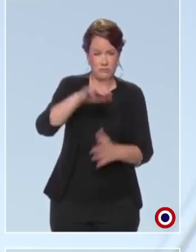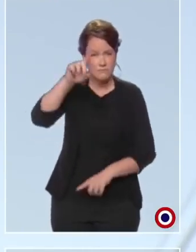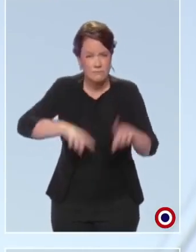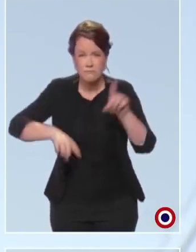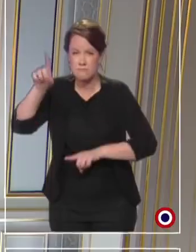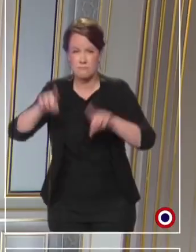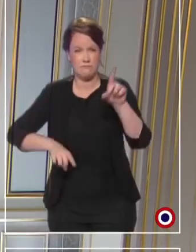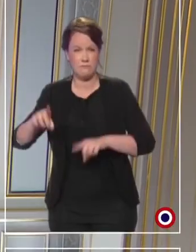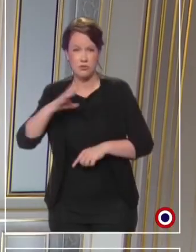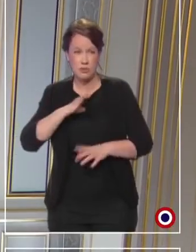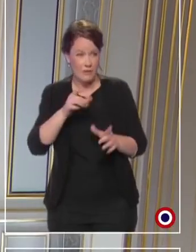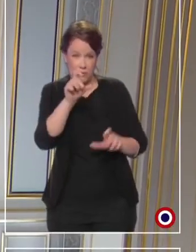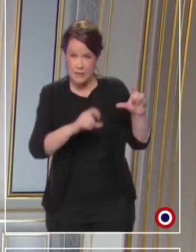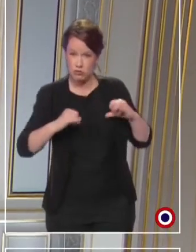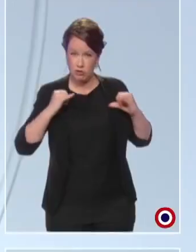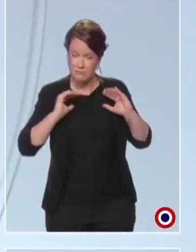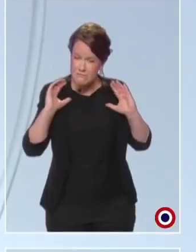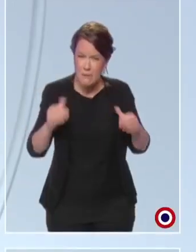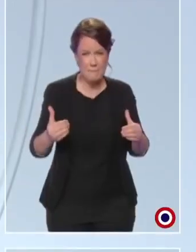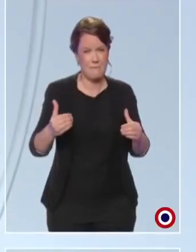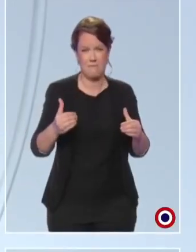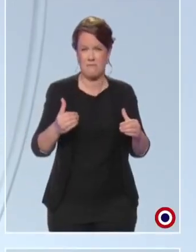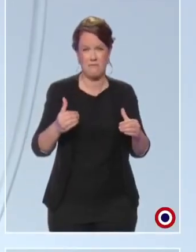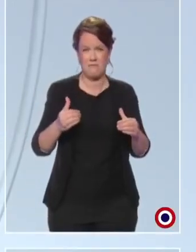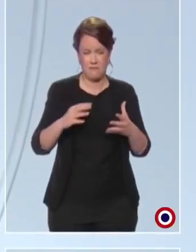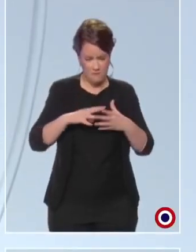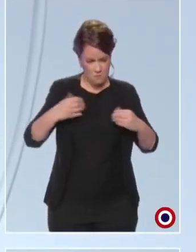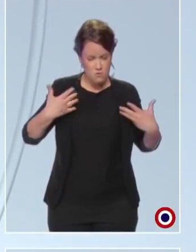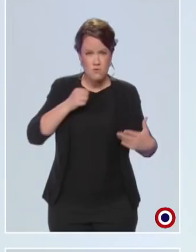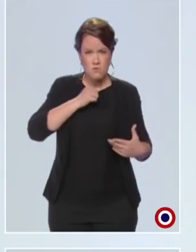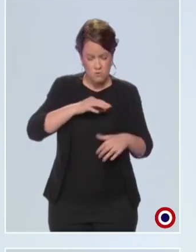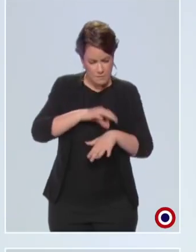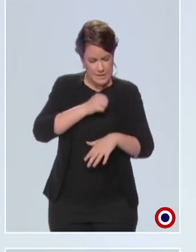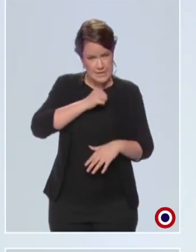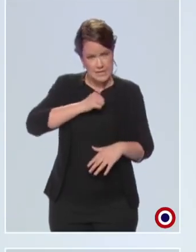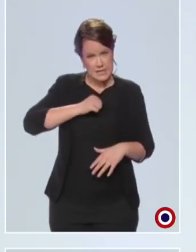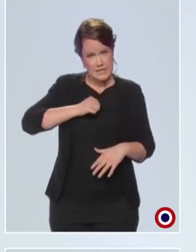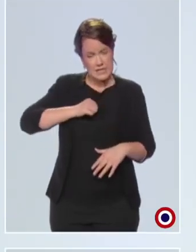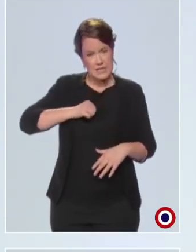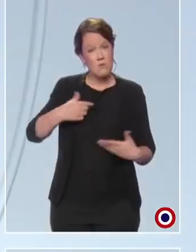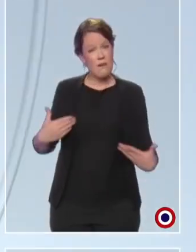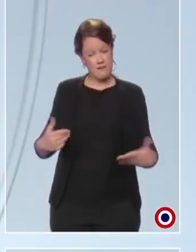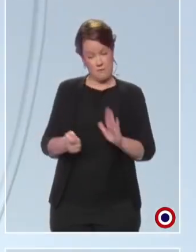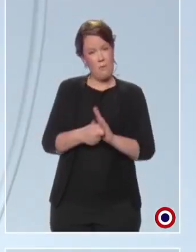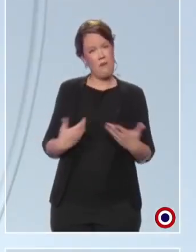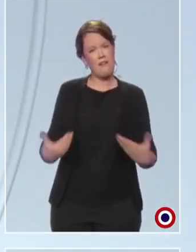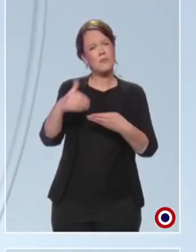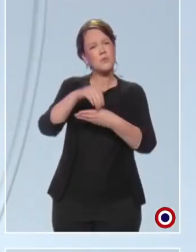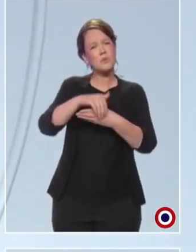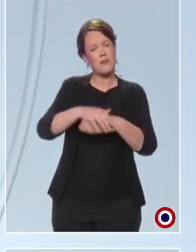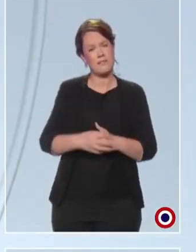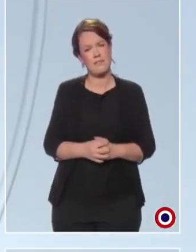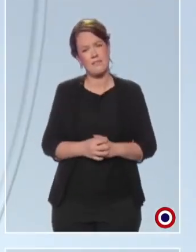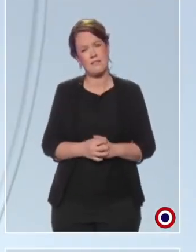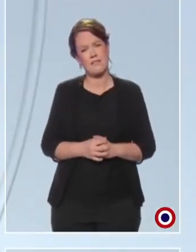à tous les âges au moment où je vous parle nous y reviendrons la moitié de notre la moitié